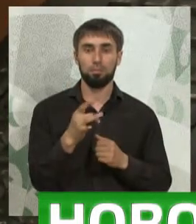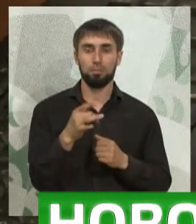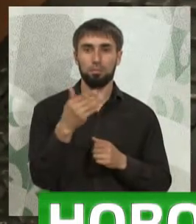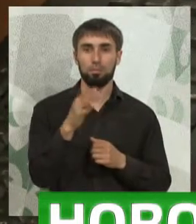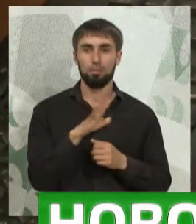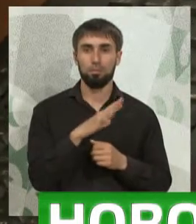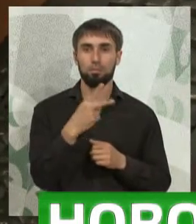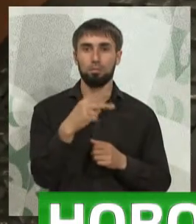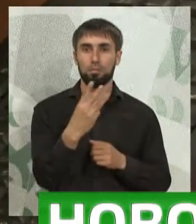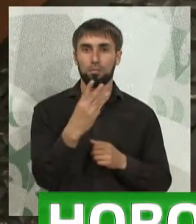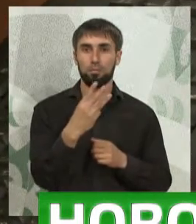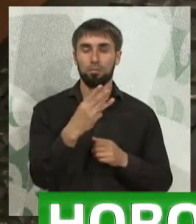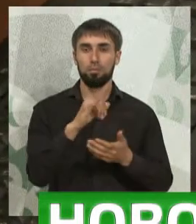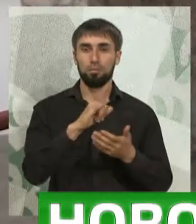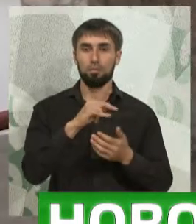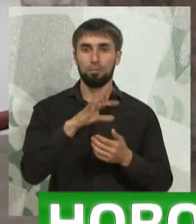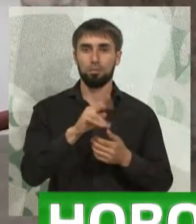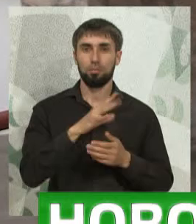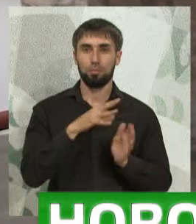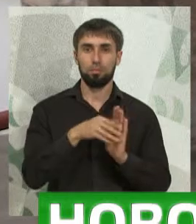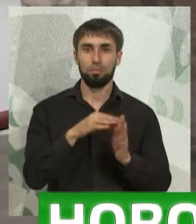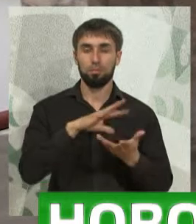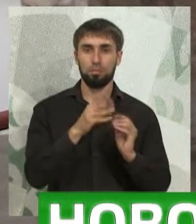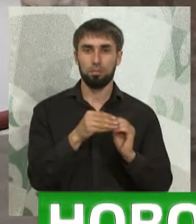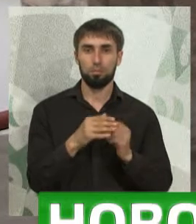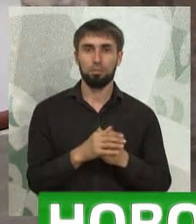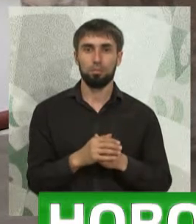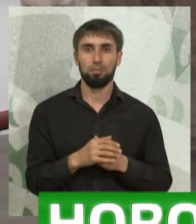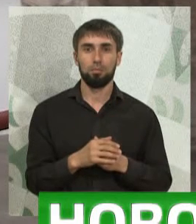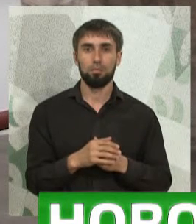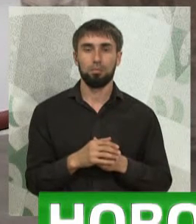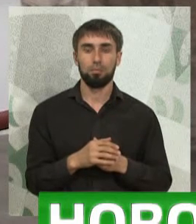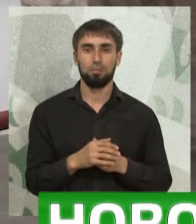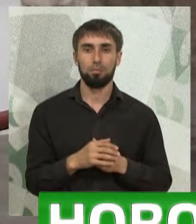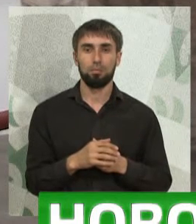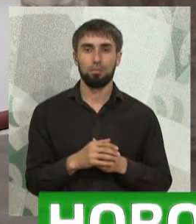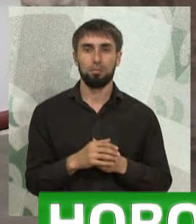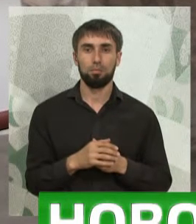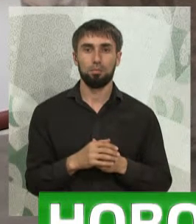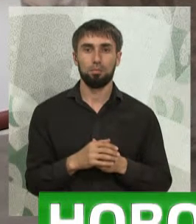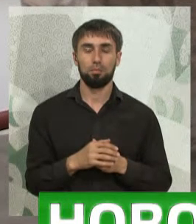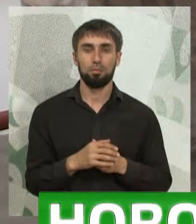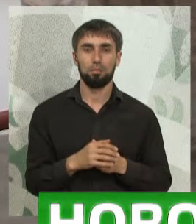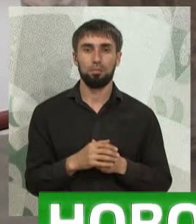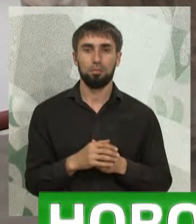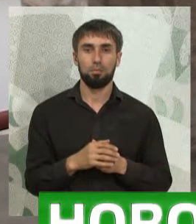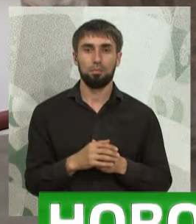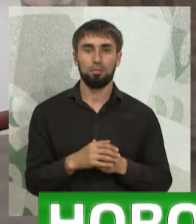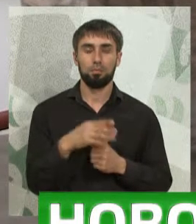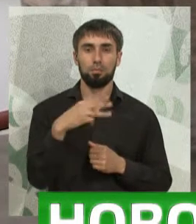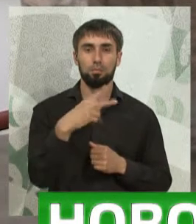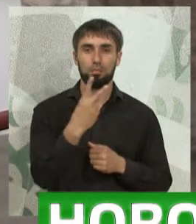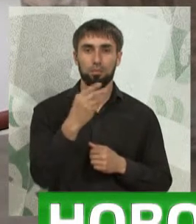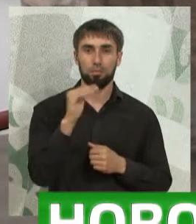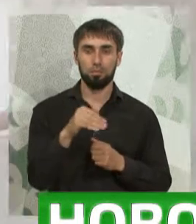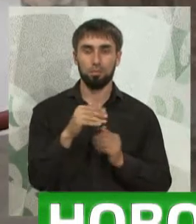образовано 23 избирательных участка. Всего избирателей в Малгобекском районе зарегистрировано на 1 января